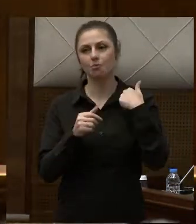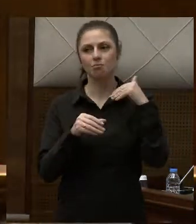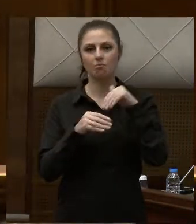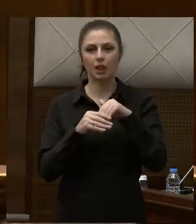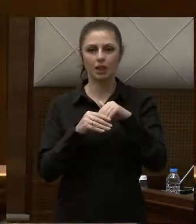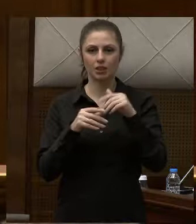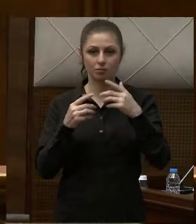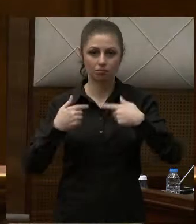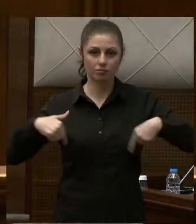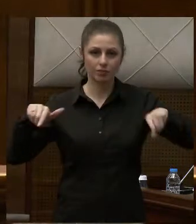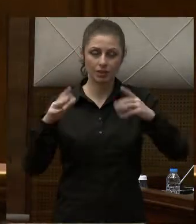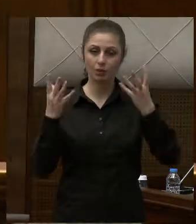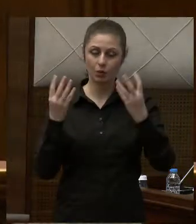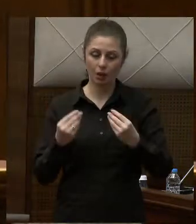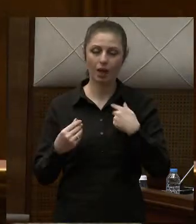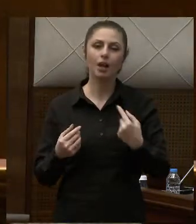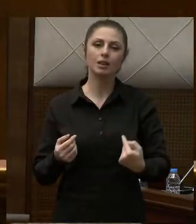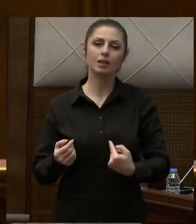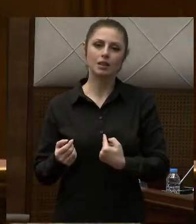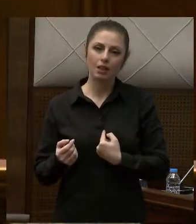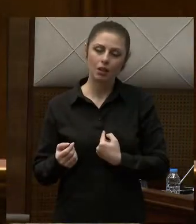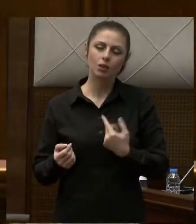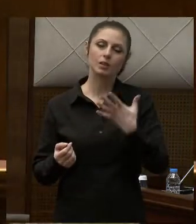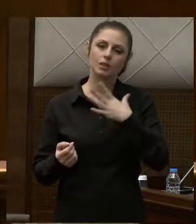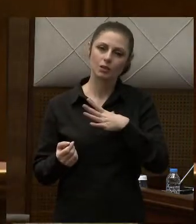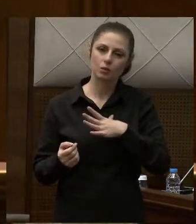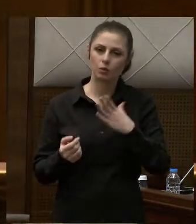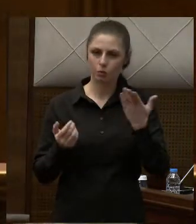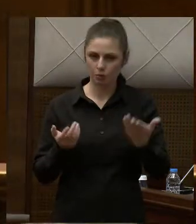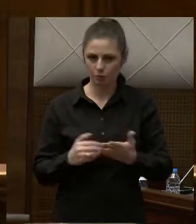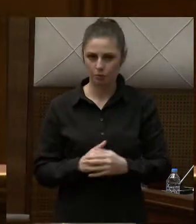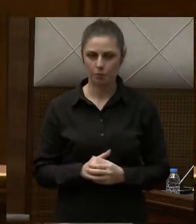olarak diliyoruz, umuyoruz. İnşallah